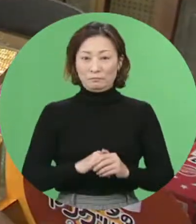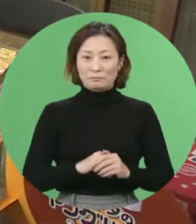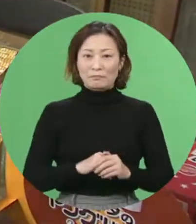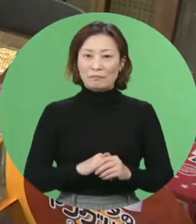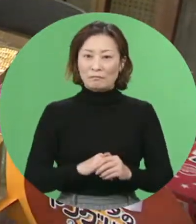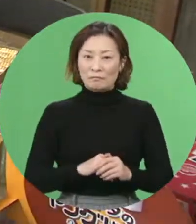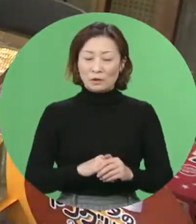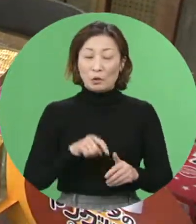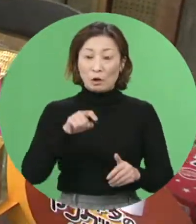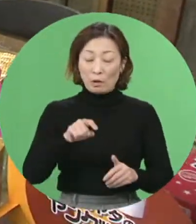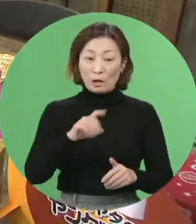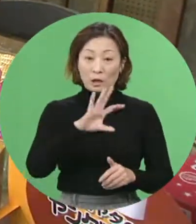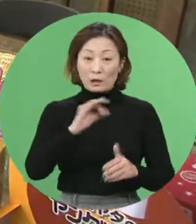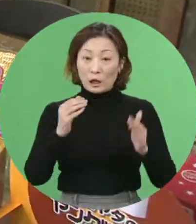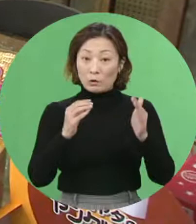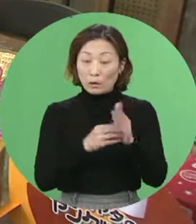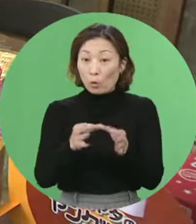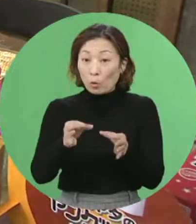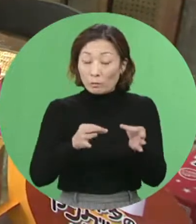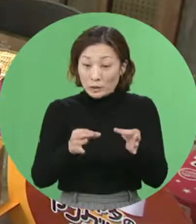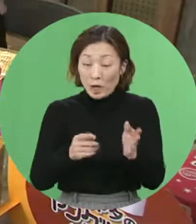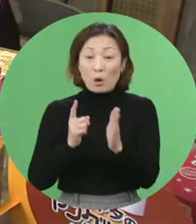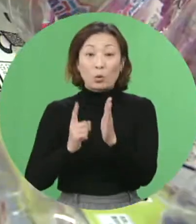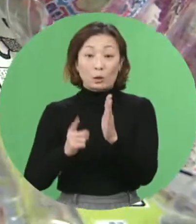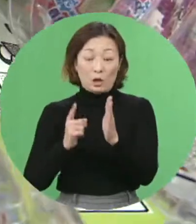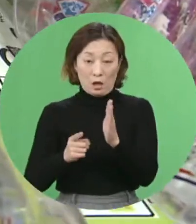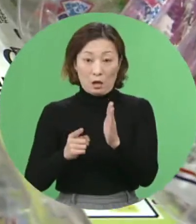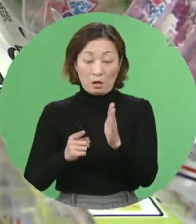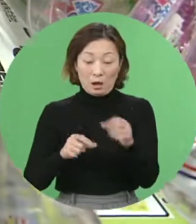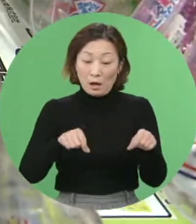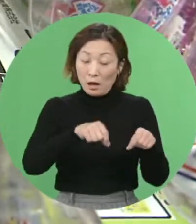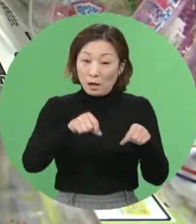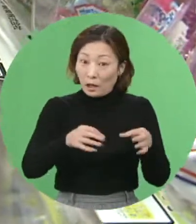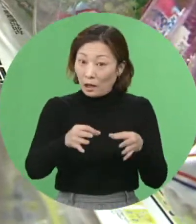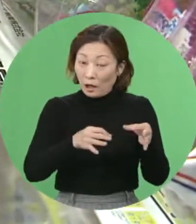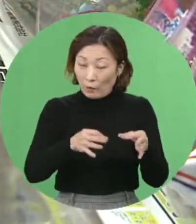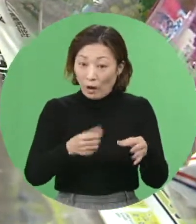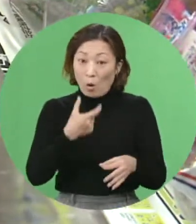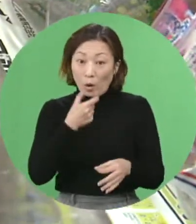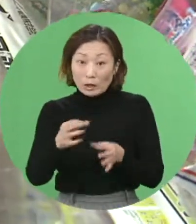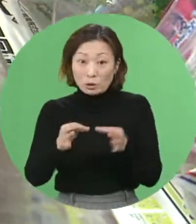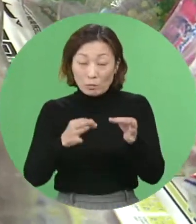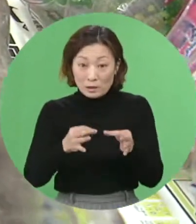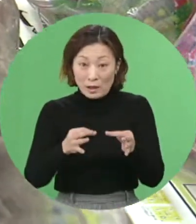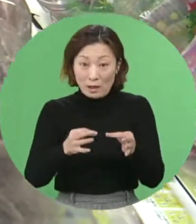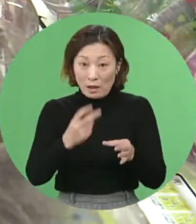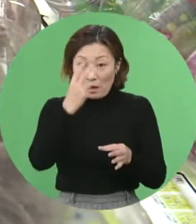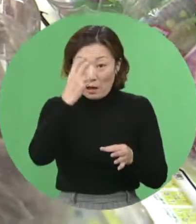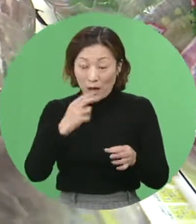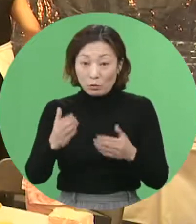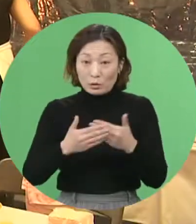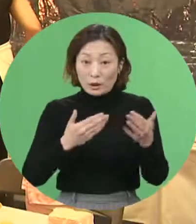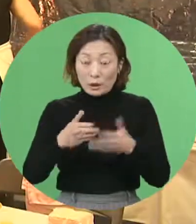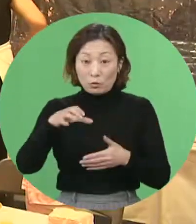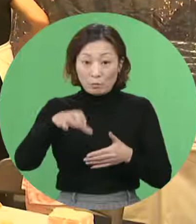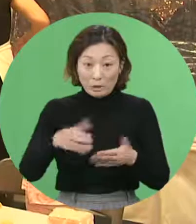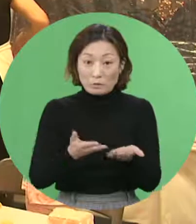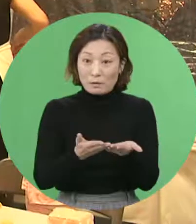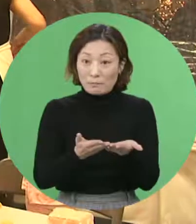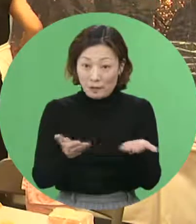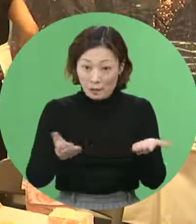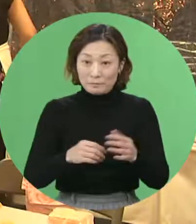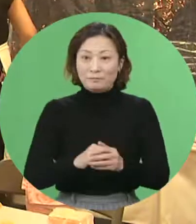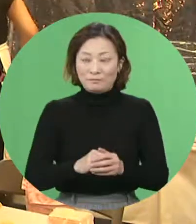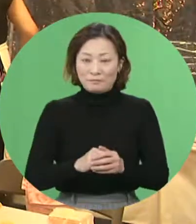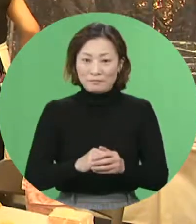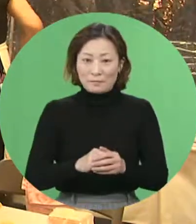このイベントは金岩の店舗やお寺がカフェや駄菓子屋さん、アート体験の場となり、街を散